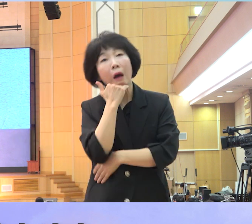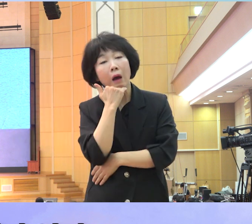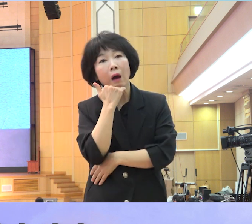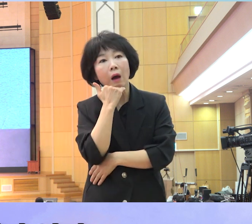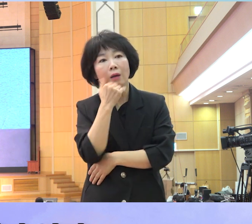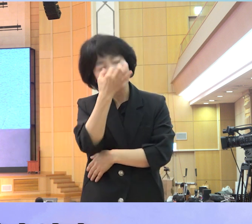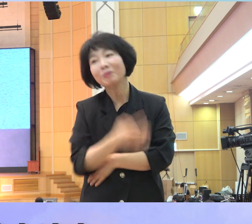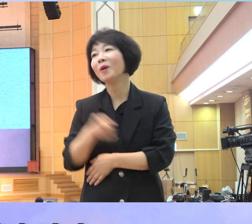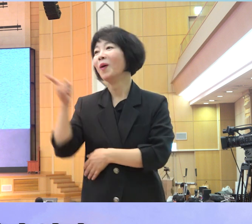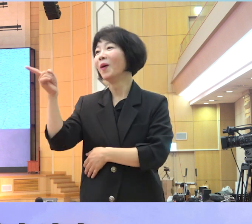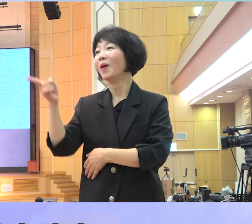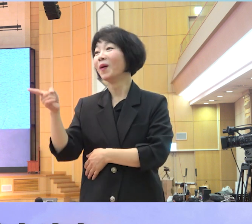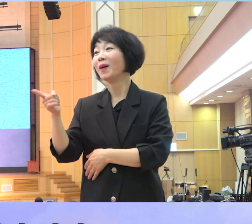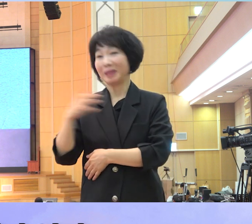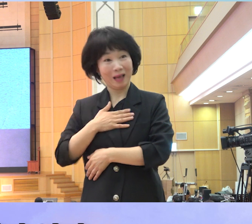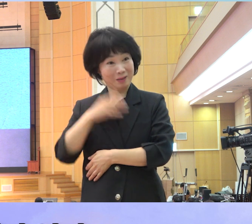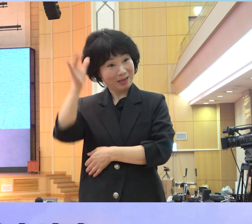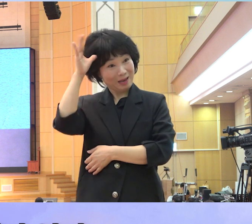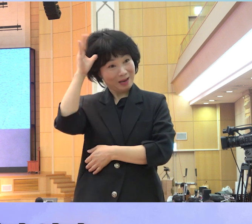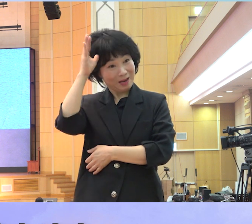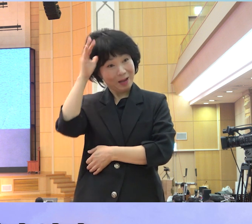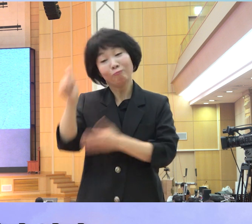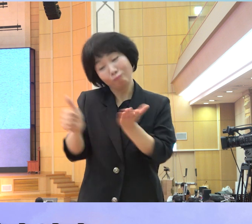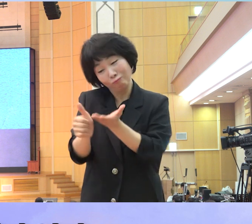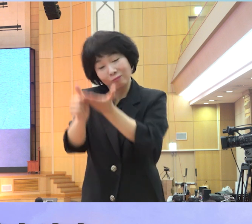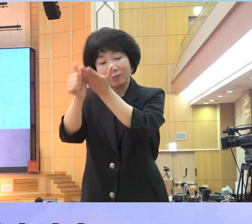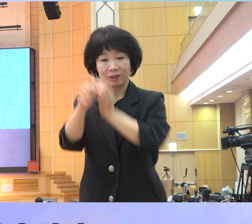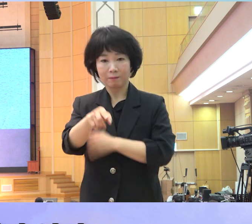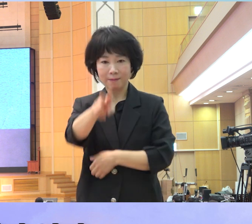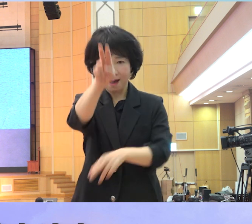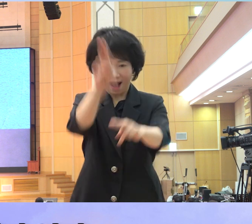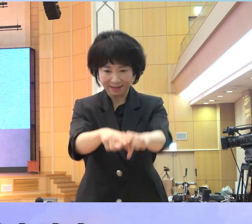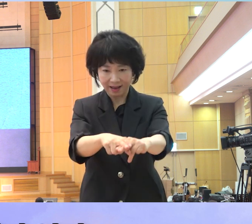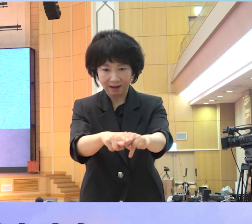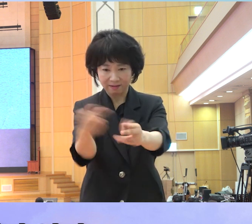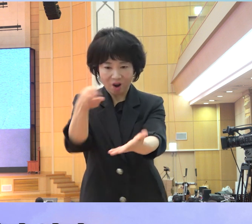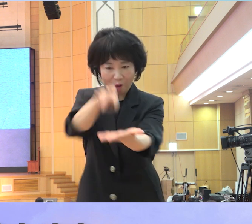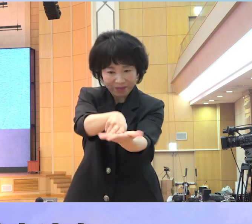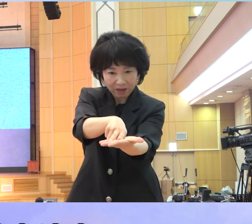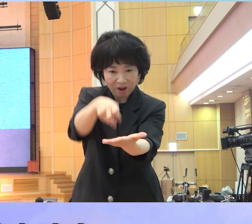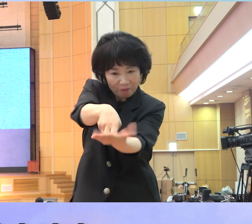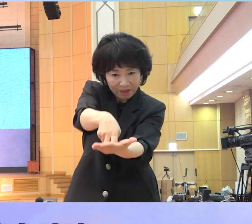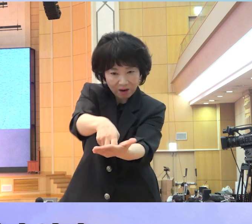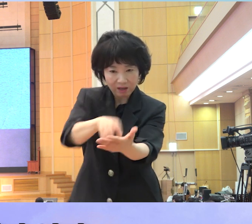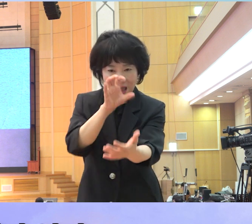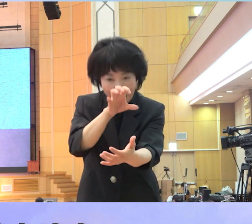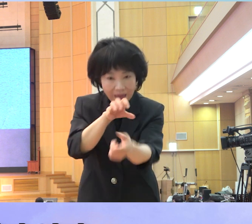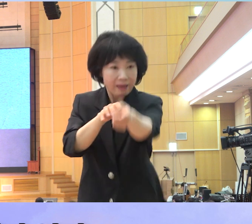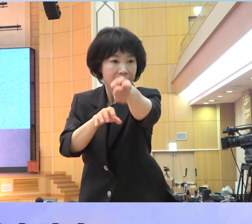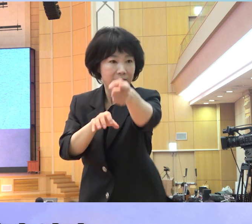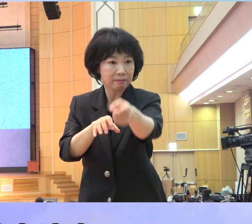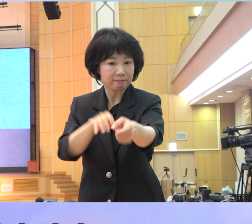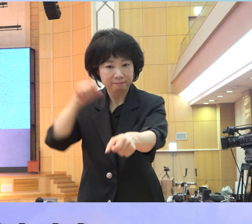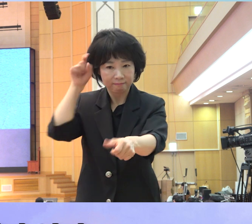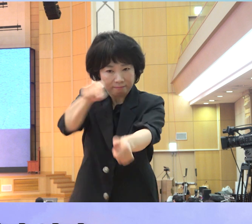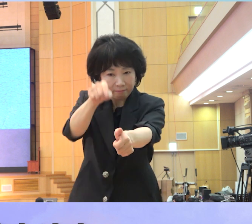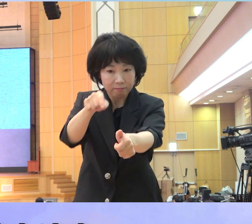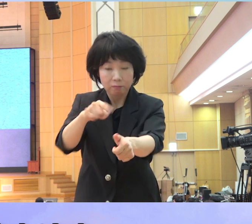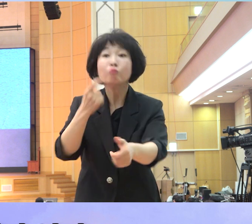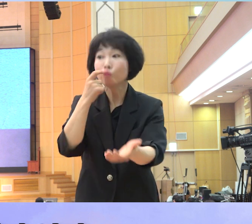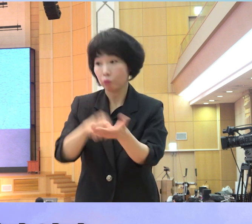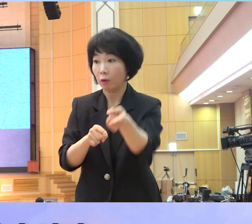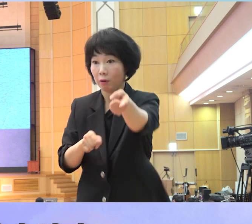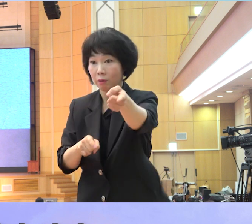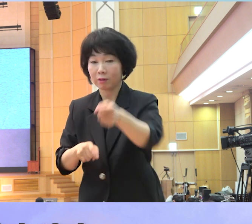강아지 같은 거 이렇게 키워보면요, 뭐 앉아, 뭐 엎드려, 뭐 짖어, 뭐 이런 거는 생각보다 어렵지